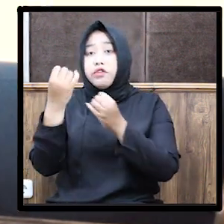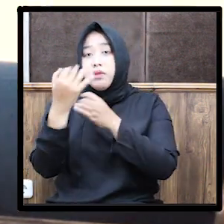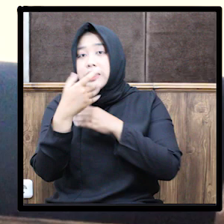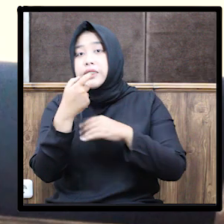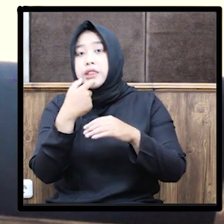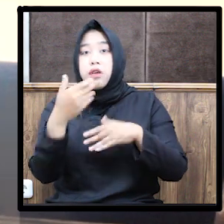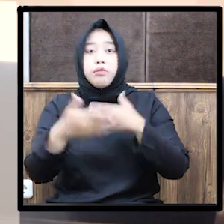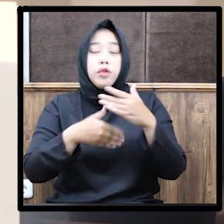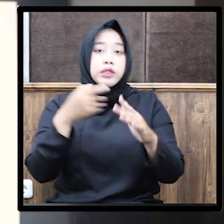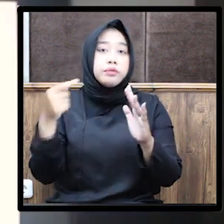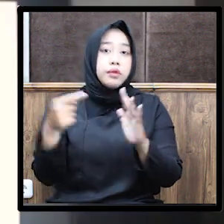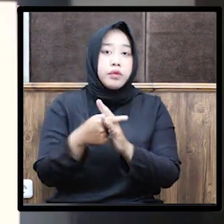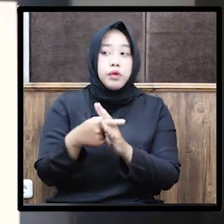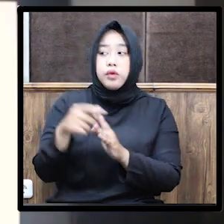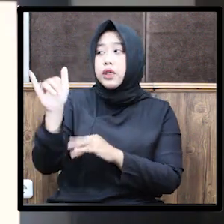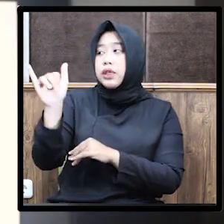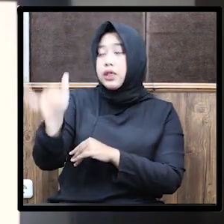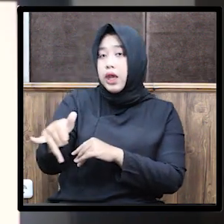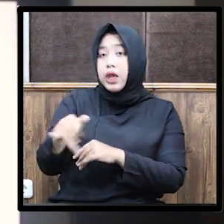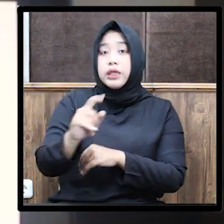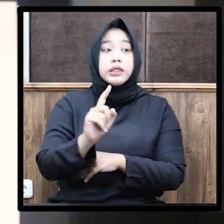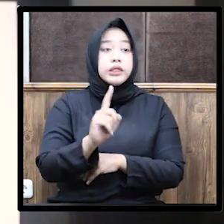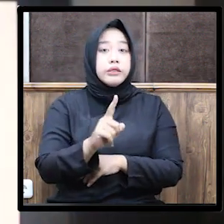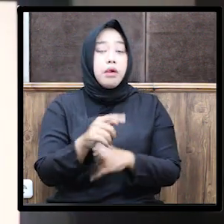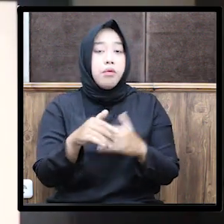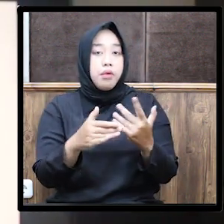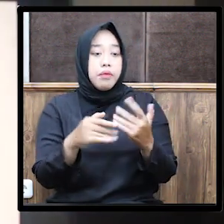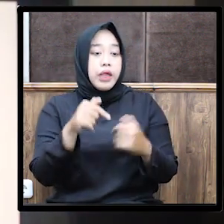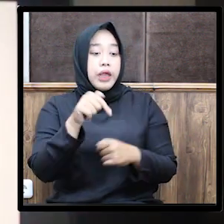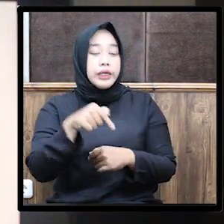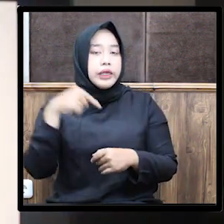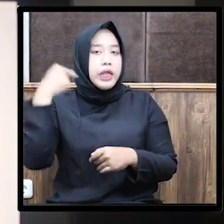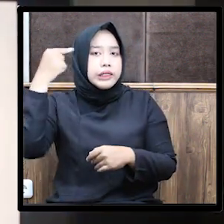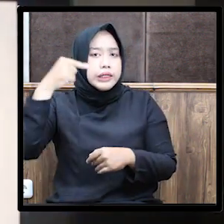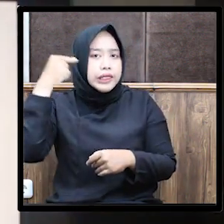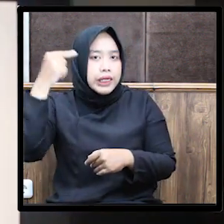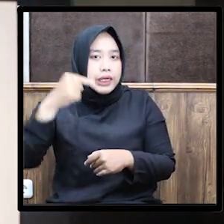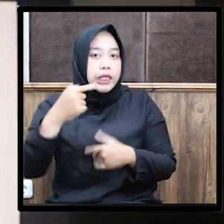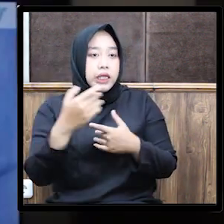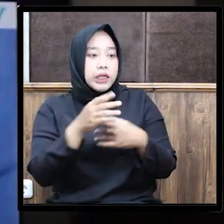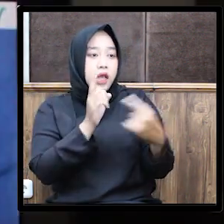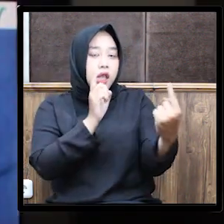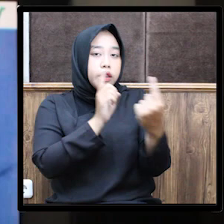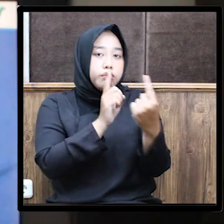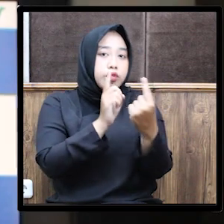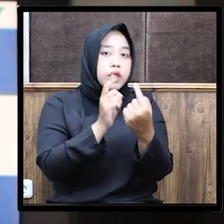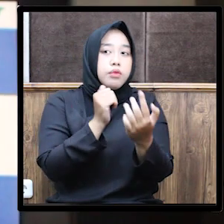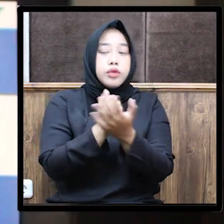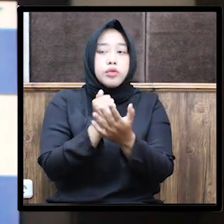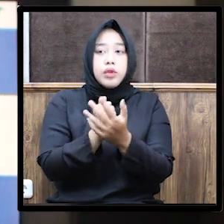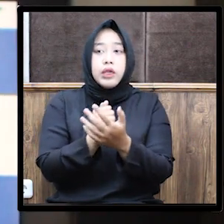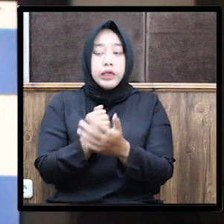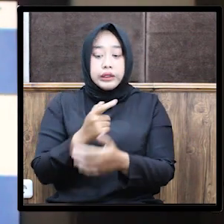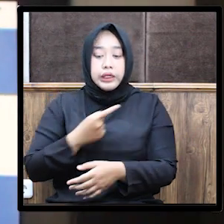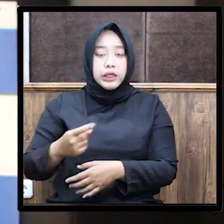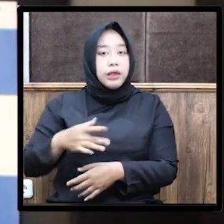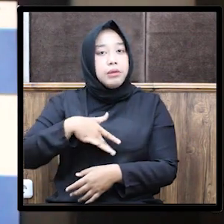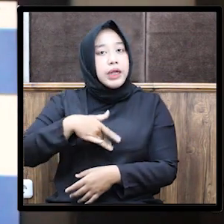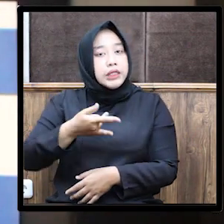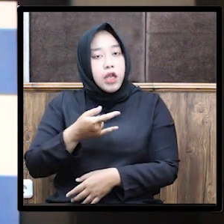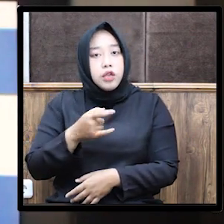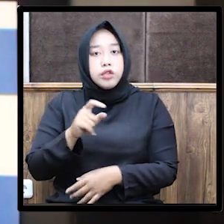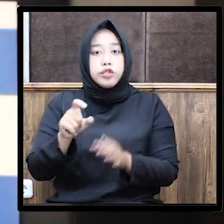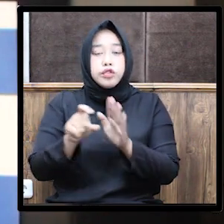semuanya. Nah, berkaitan dengan informasi kepemiluan, ya, karena memang itu juga yang sering